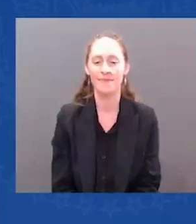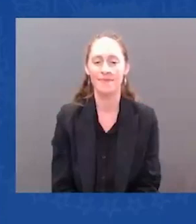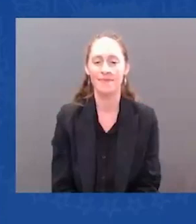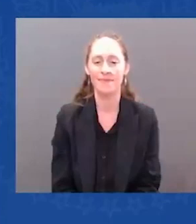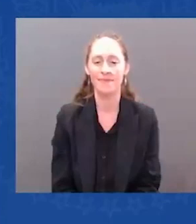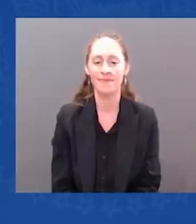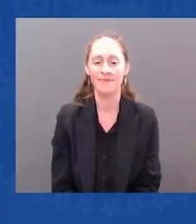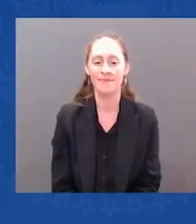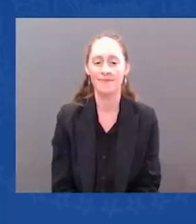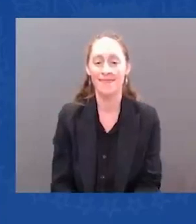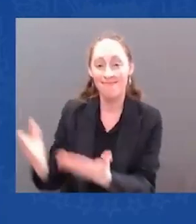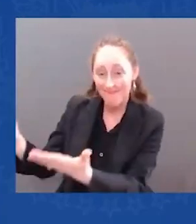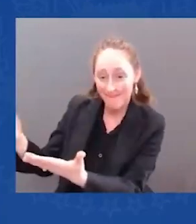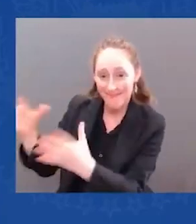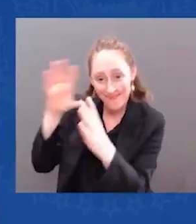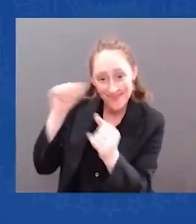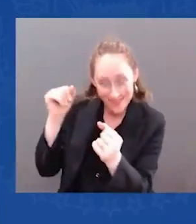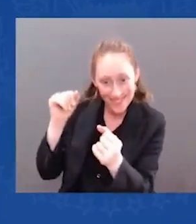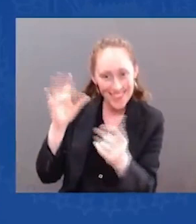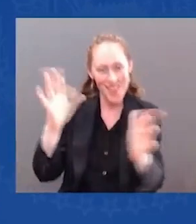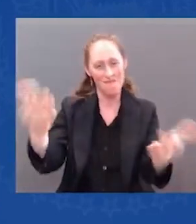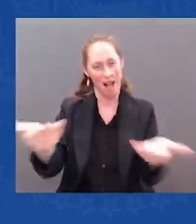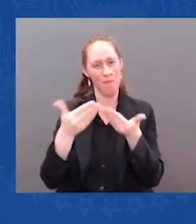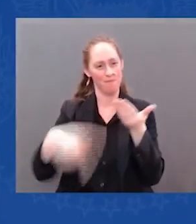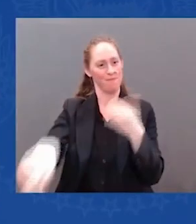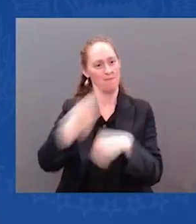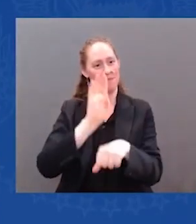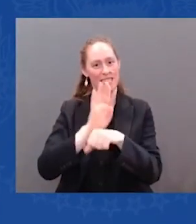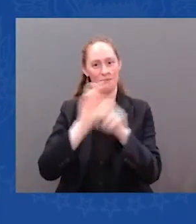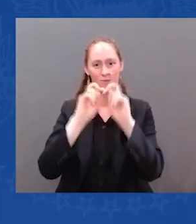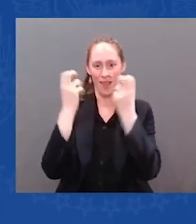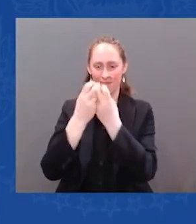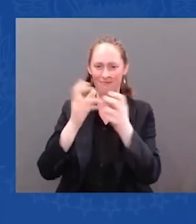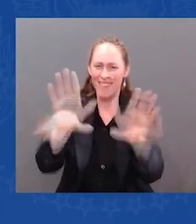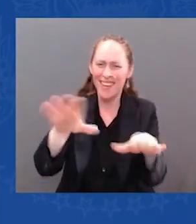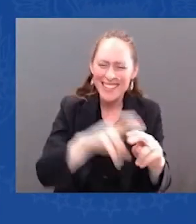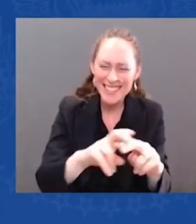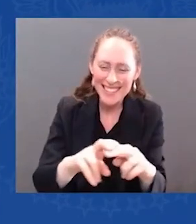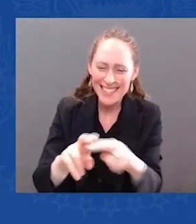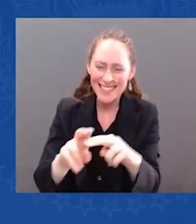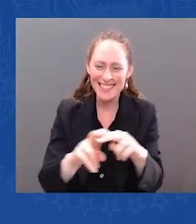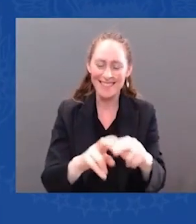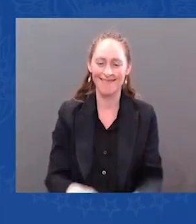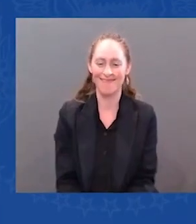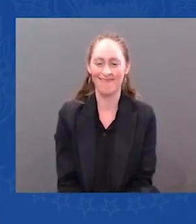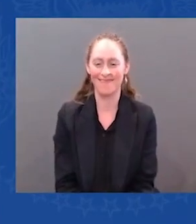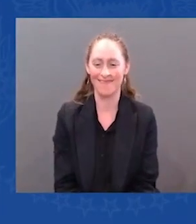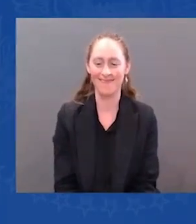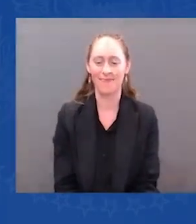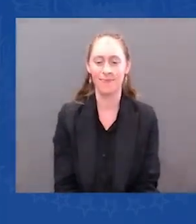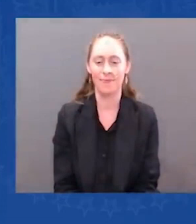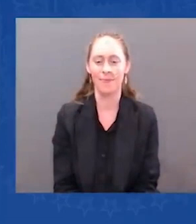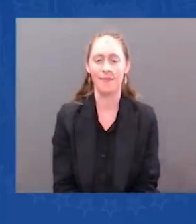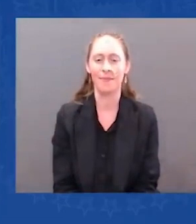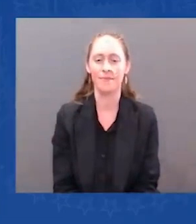拜登星期一与美国商界总裁进行季度援助会议，他在会上提出多项预警，强调俄罗斯已经处于